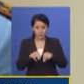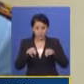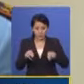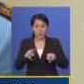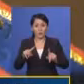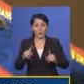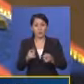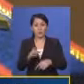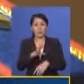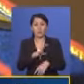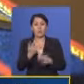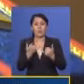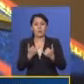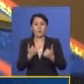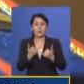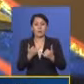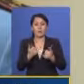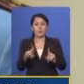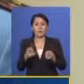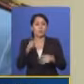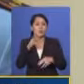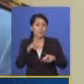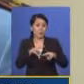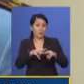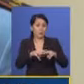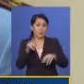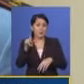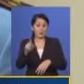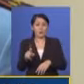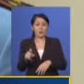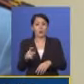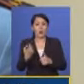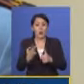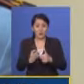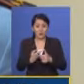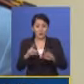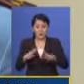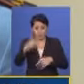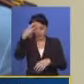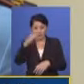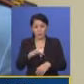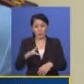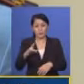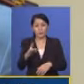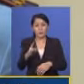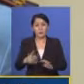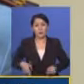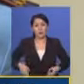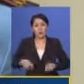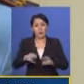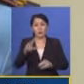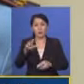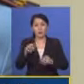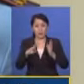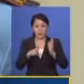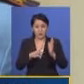анықталып ұсталды. Қазіргі уақытта күдікті уақытша ұстау изоляторына қамалып, аталған факті бойынша Қазақстан Республикасының қылмыстық кодексінің